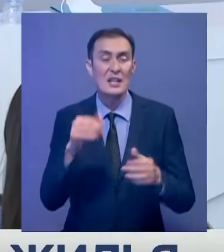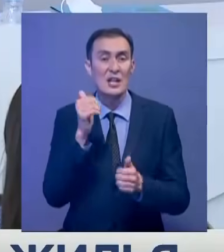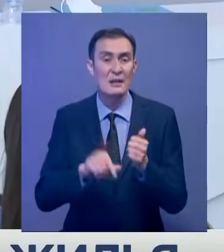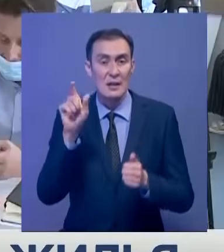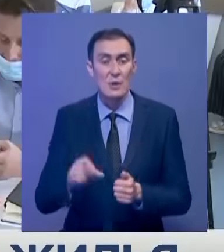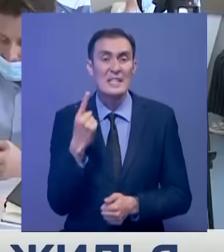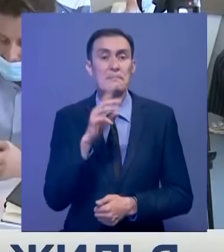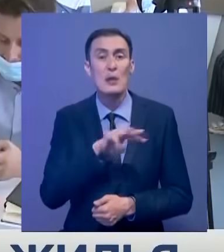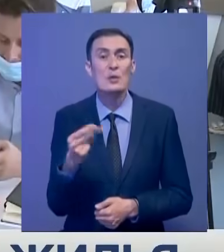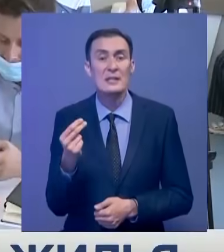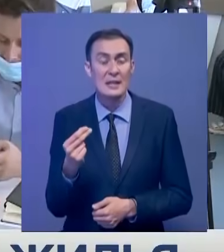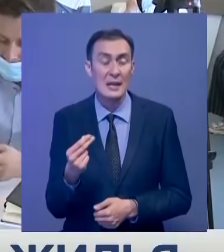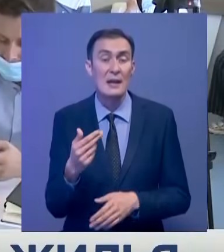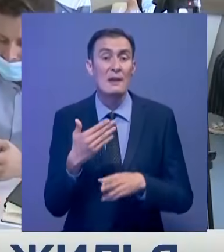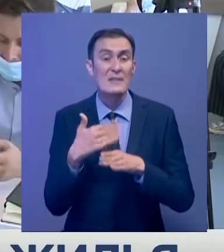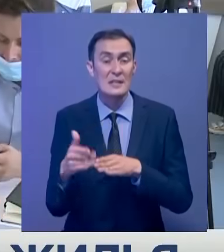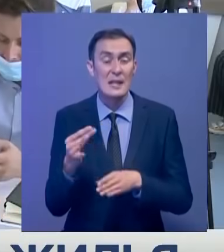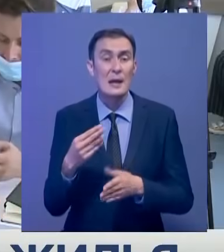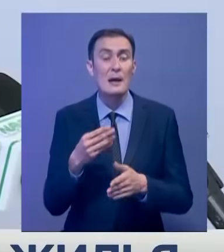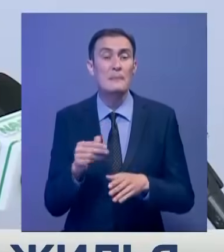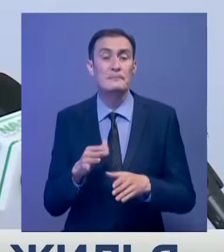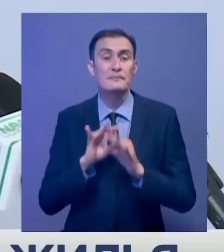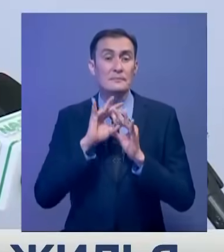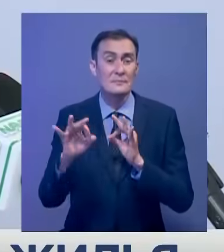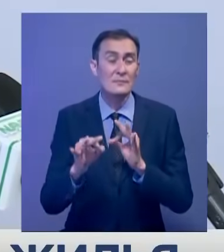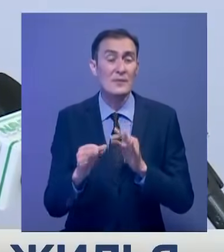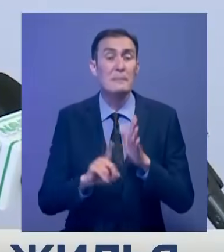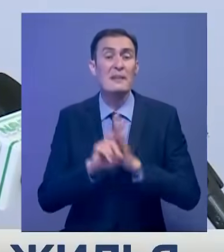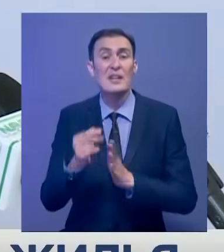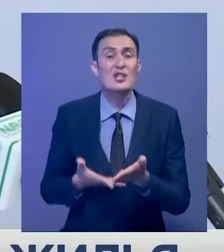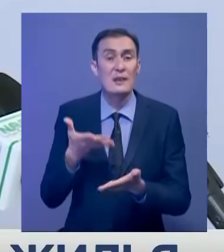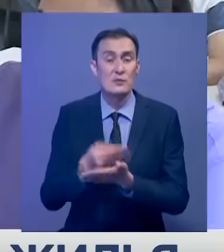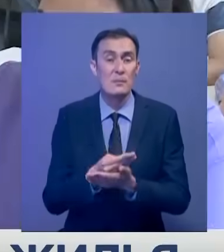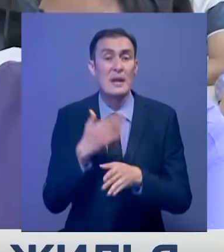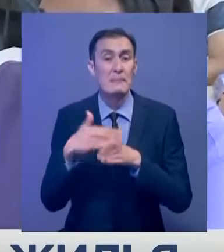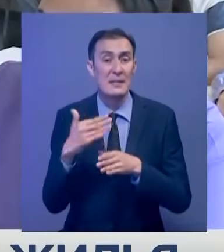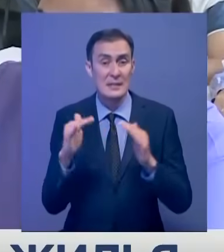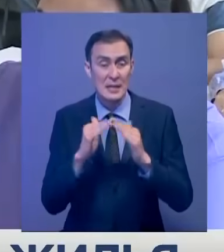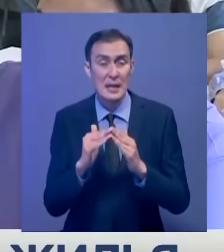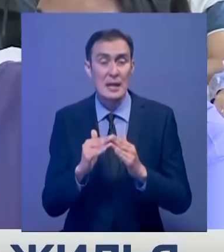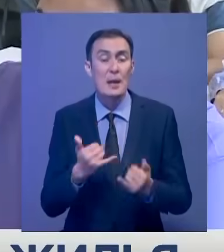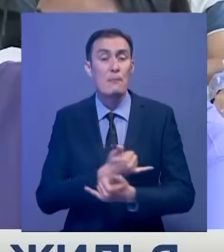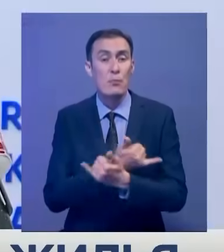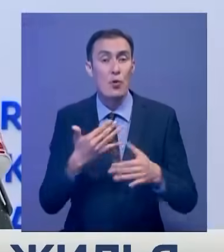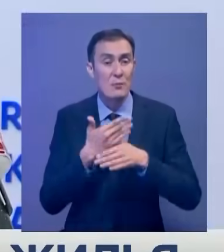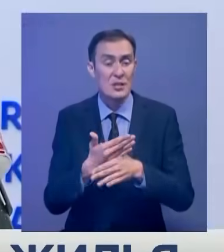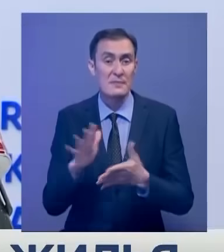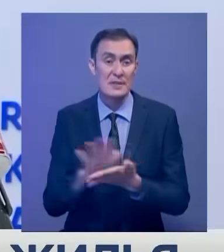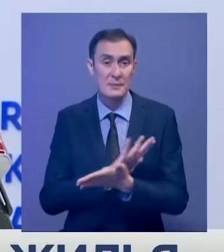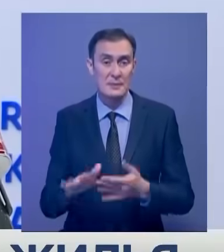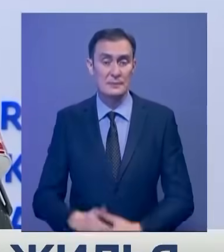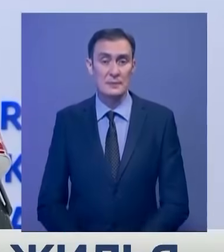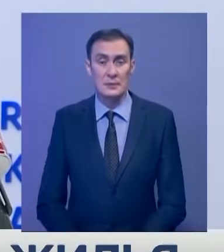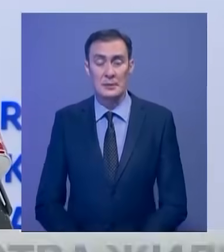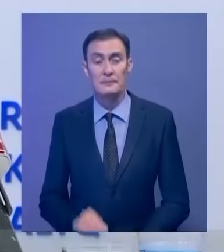по 1 000 000 тенге. Деньги пойдут на покрытие части первоначального взноса по ипотеке. Помощь безвозмездная. В этом году мы